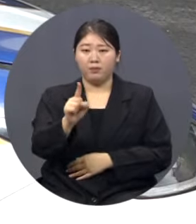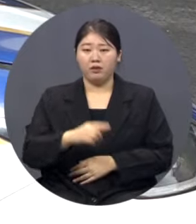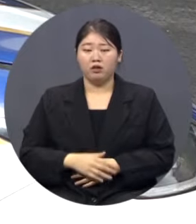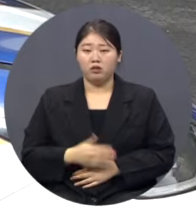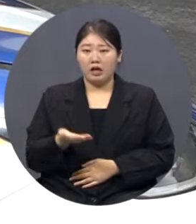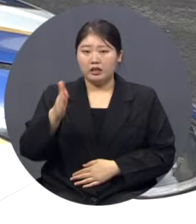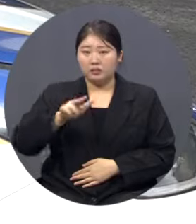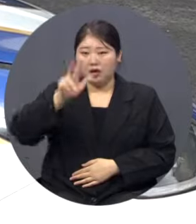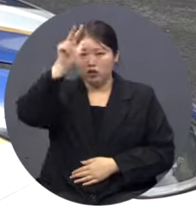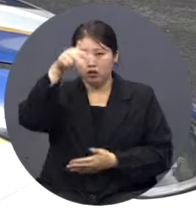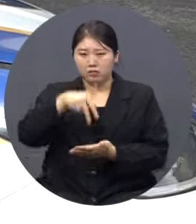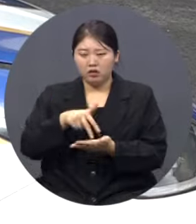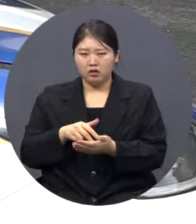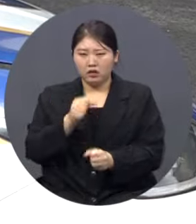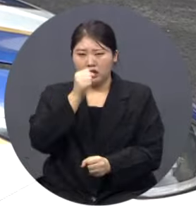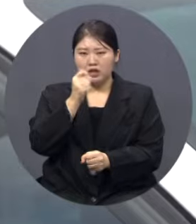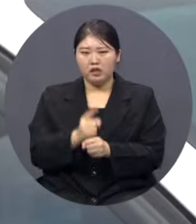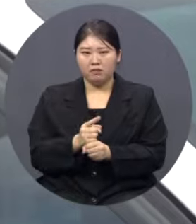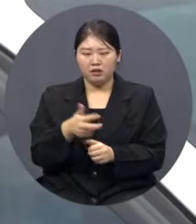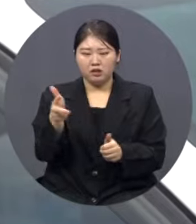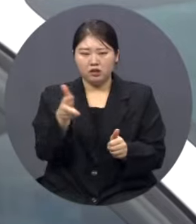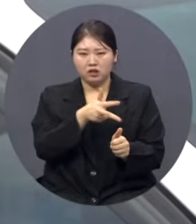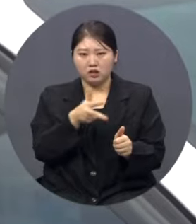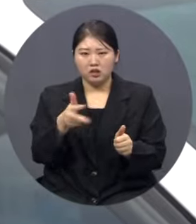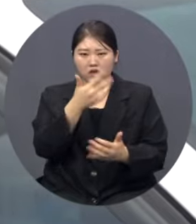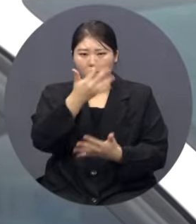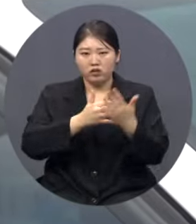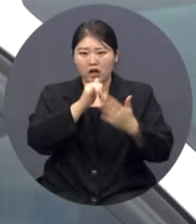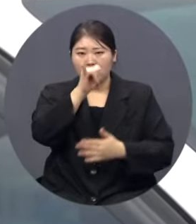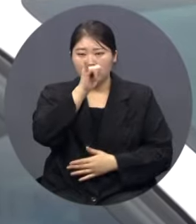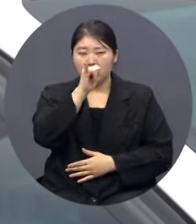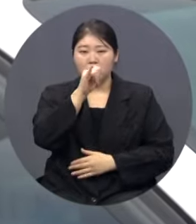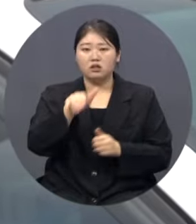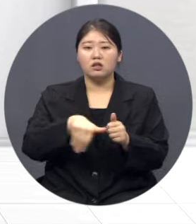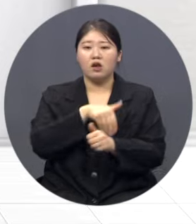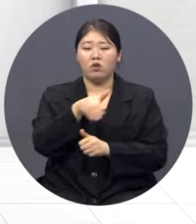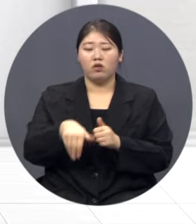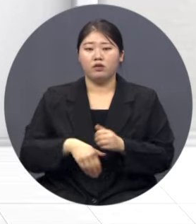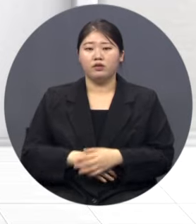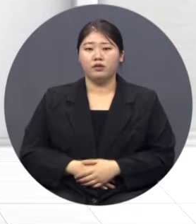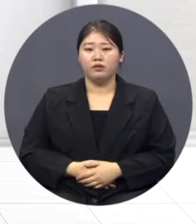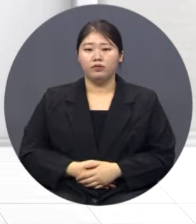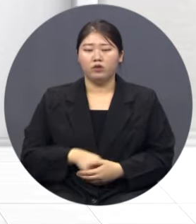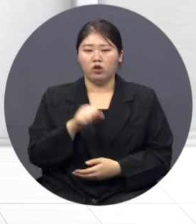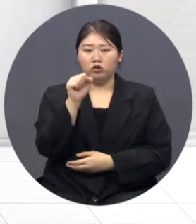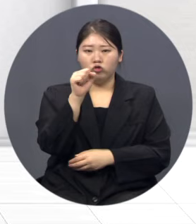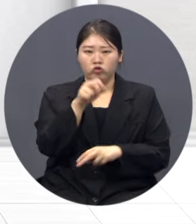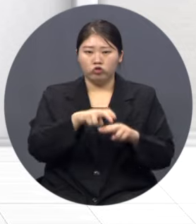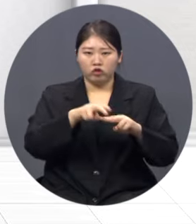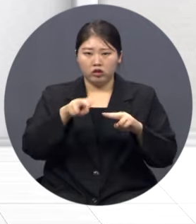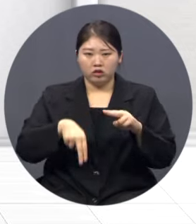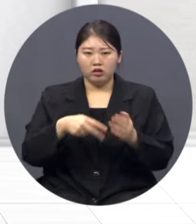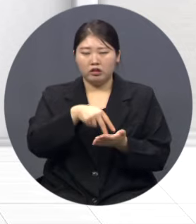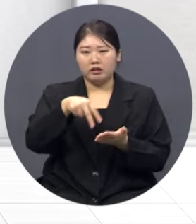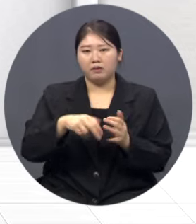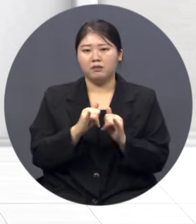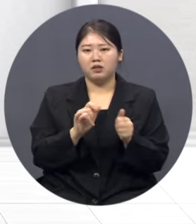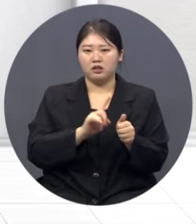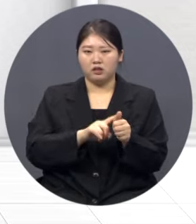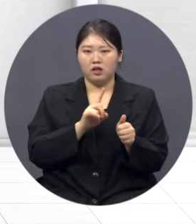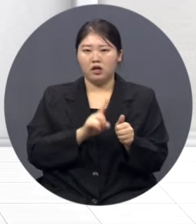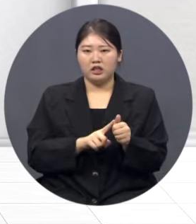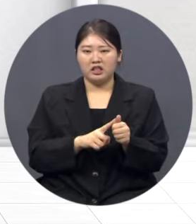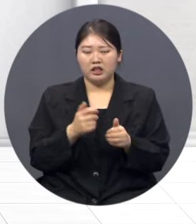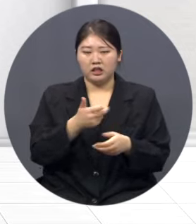하지만 경찰은 이미 신고자가 촬영한 영상을 확보하고 있던 상황이었습니다. 운전석에서 내린 남성은 큰 키에 흰색